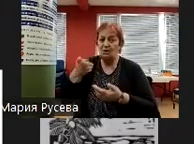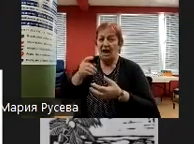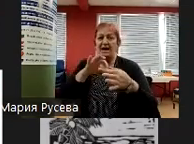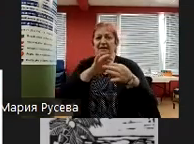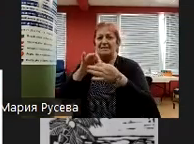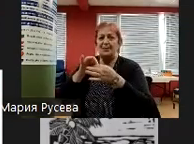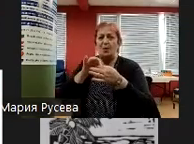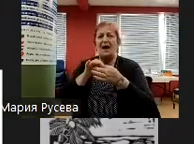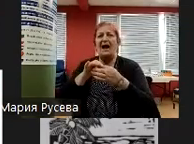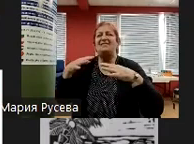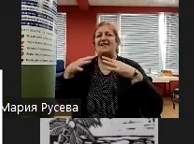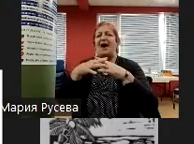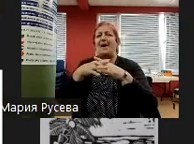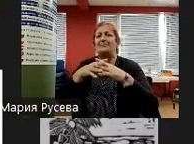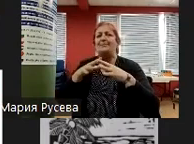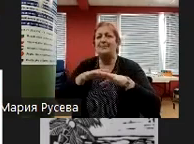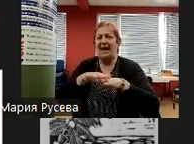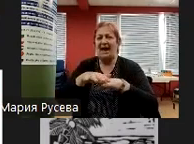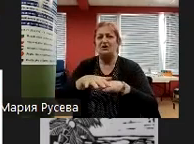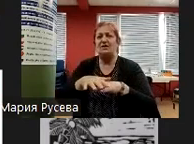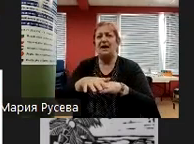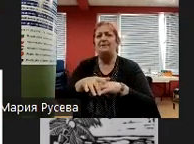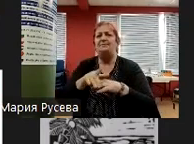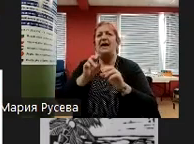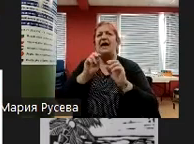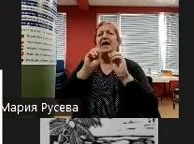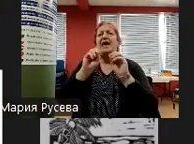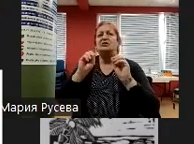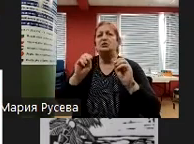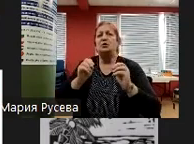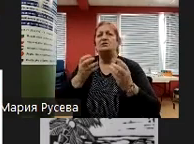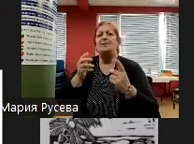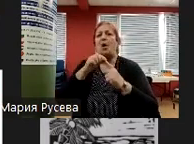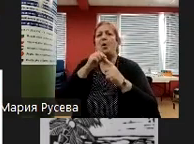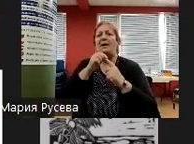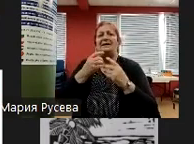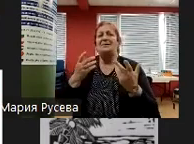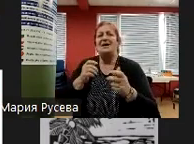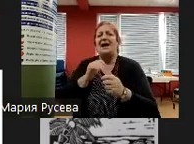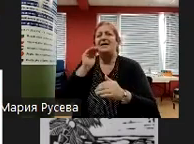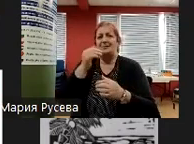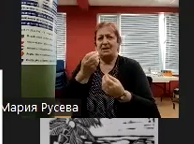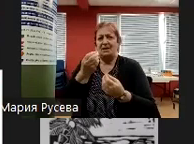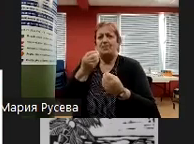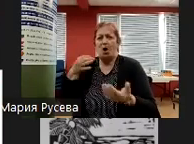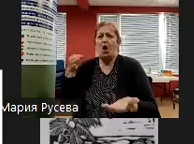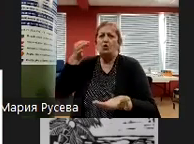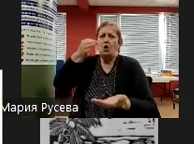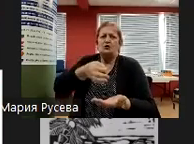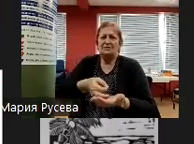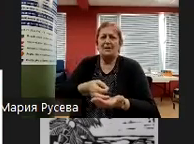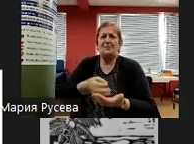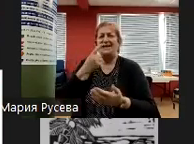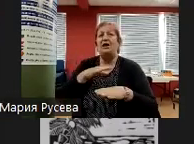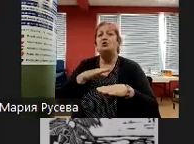с мрежата и инструкции, в принцип, как да бъде по-достъпен един